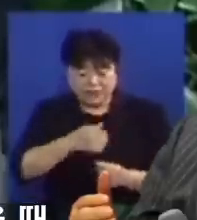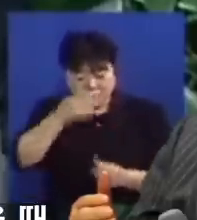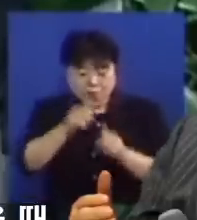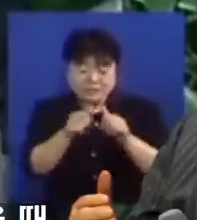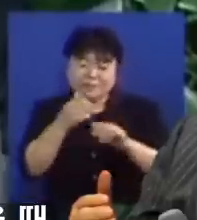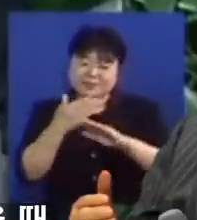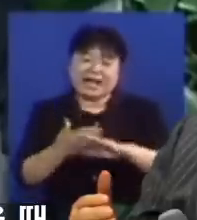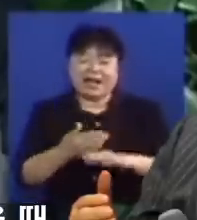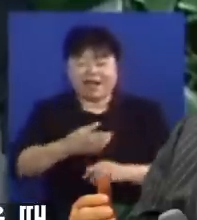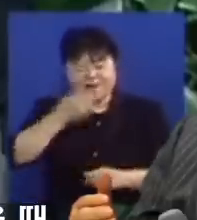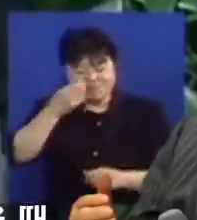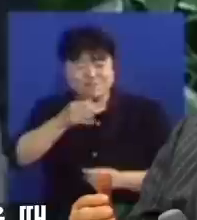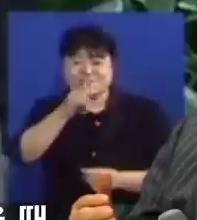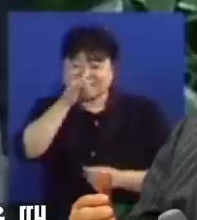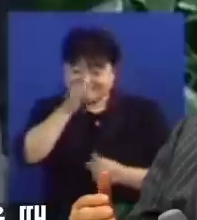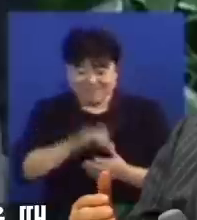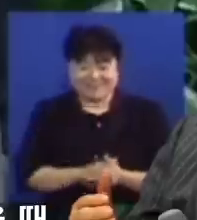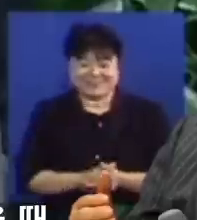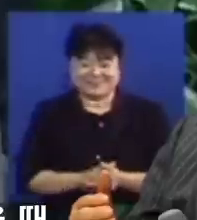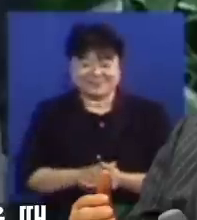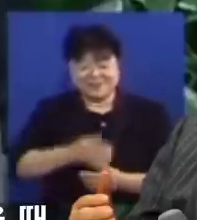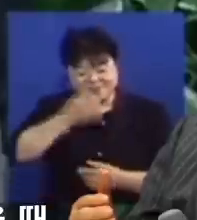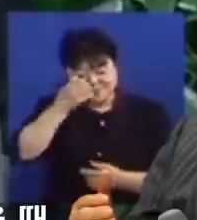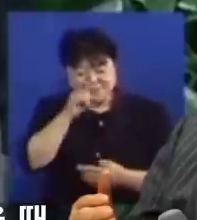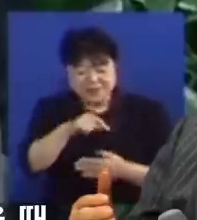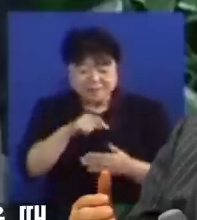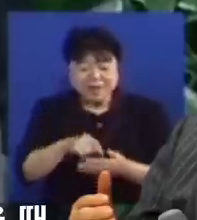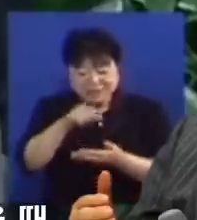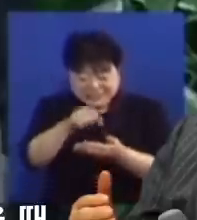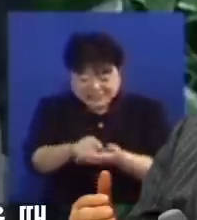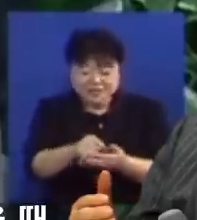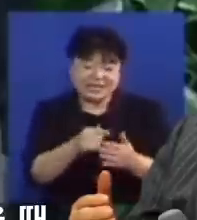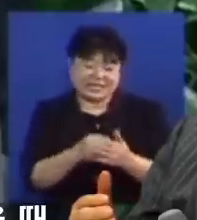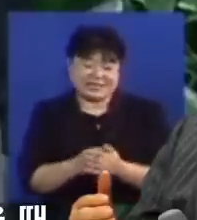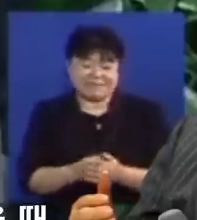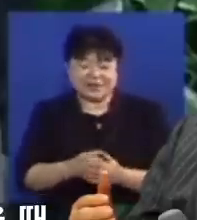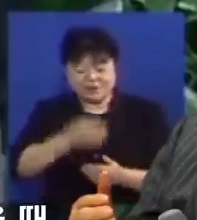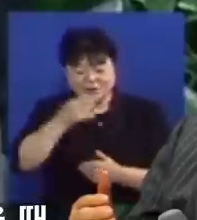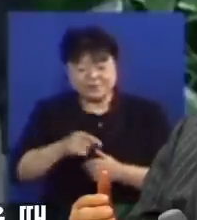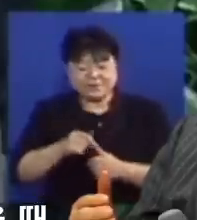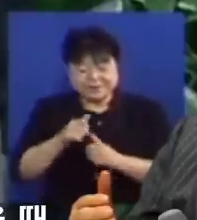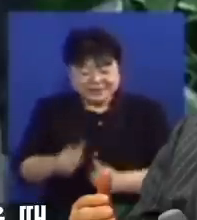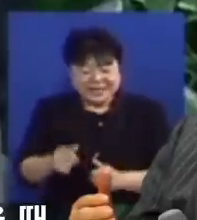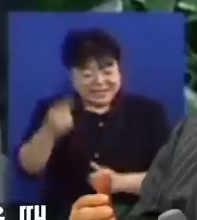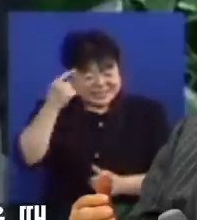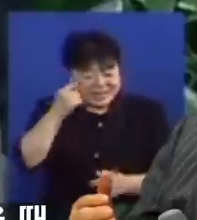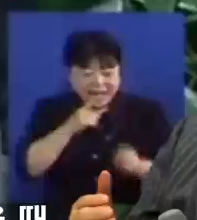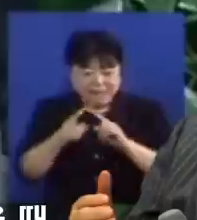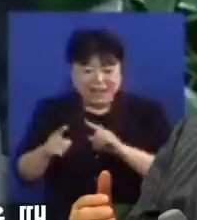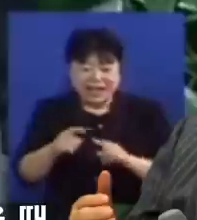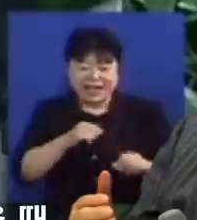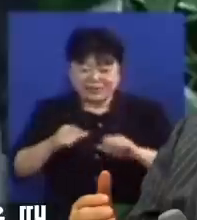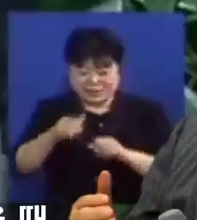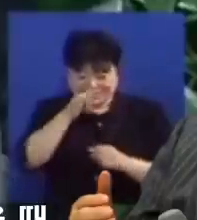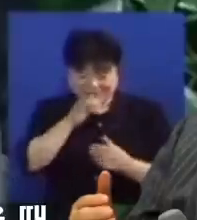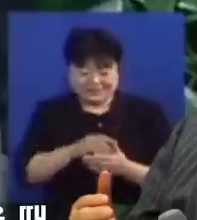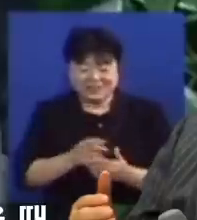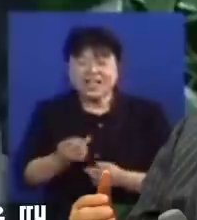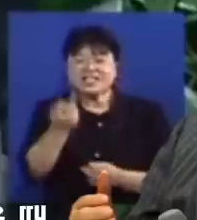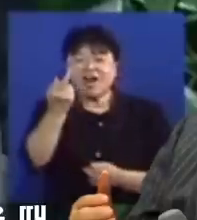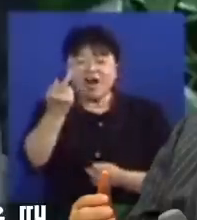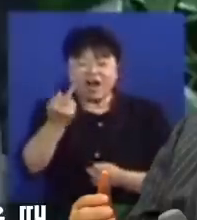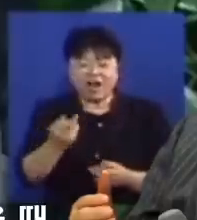요셉은 유독이 꿈이 있어 그 꿈이 마음을 점령했기 때문에 꿈을 따라 생각하고 말하고 행동했습니다.